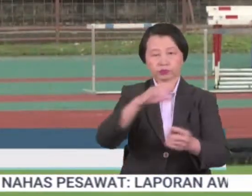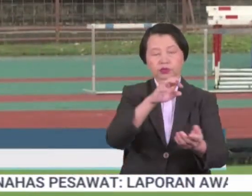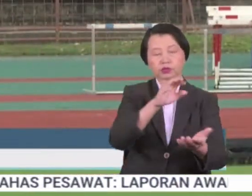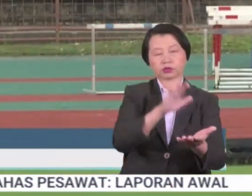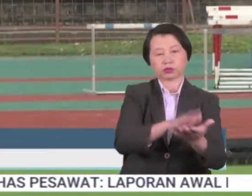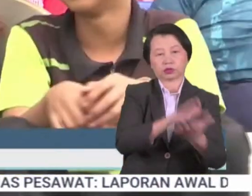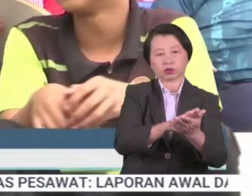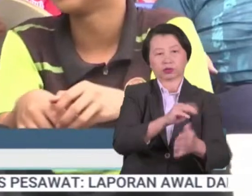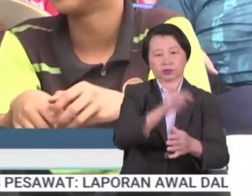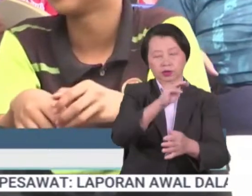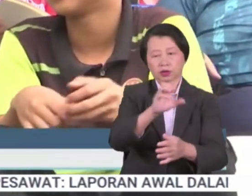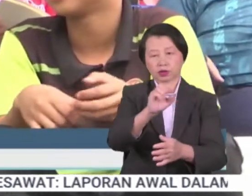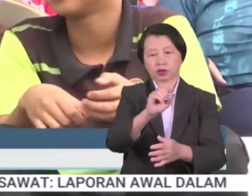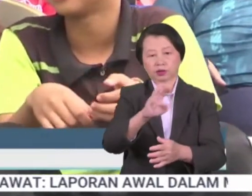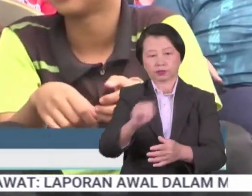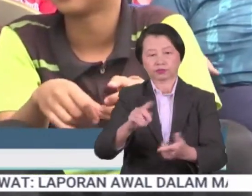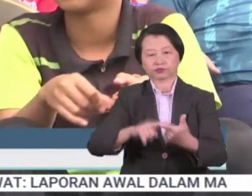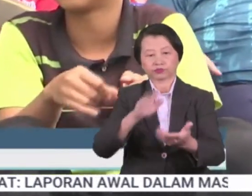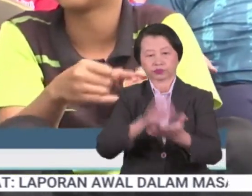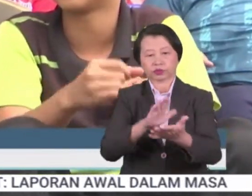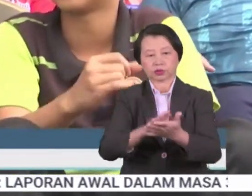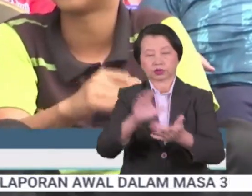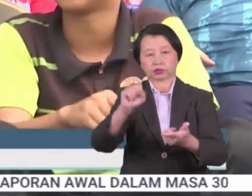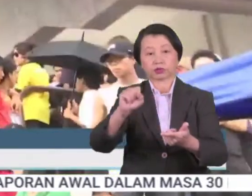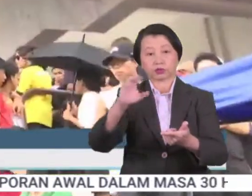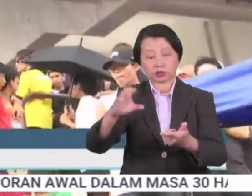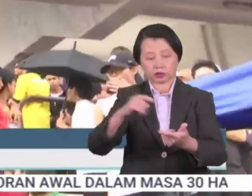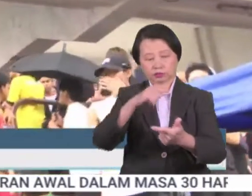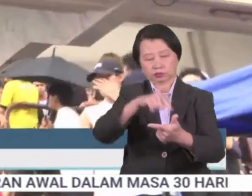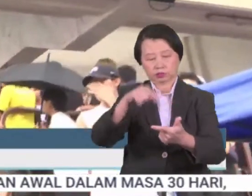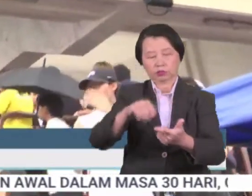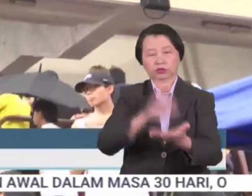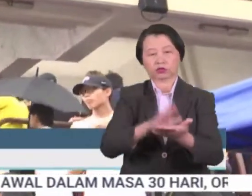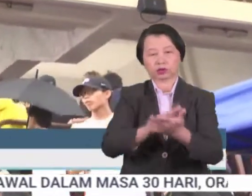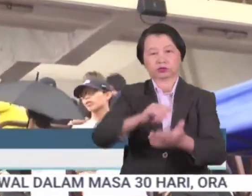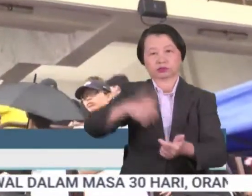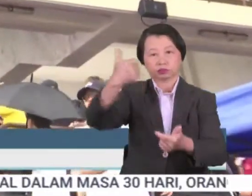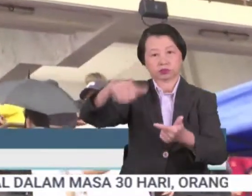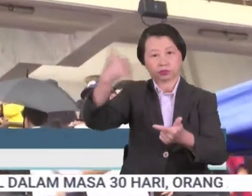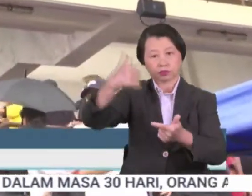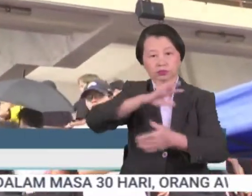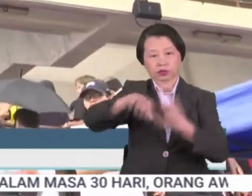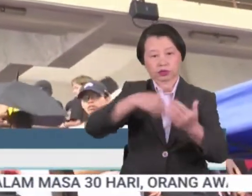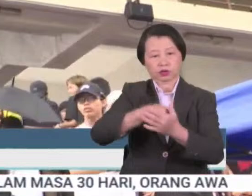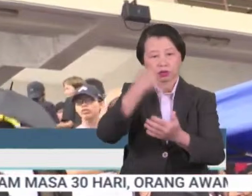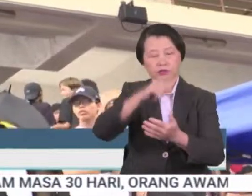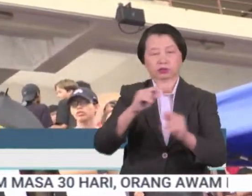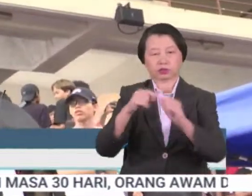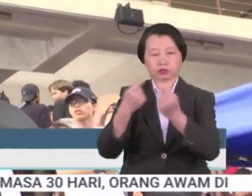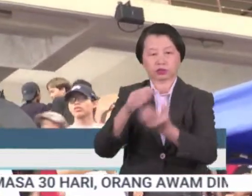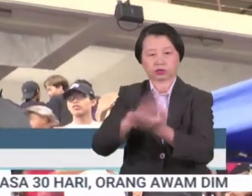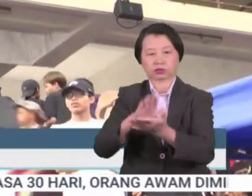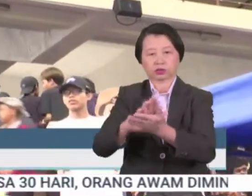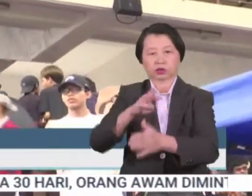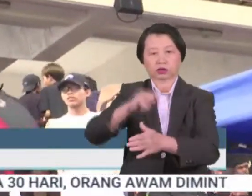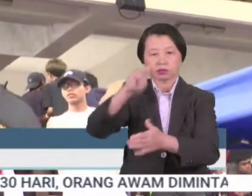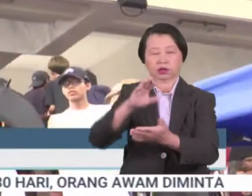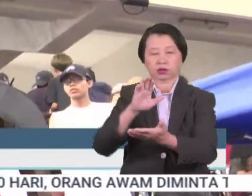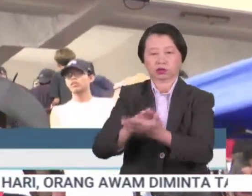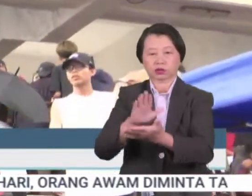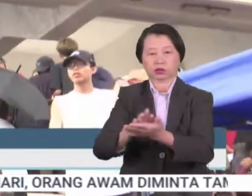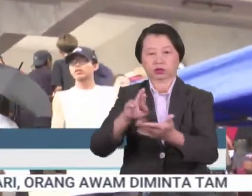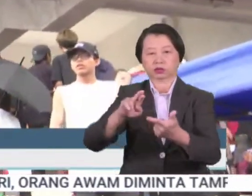SM sungsin dan sjkc St James masing-masing muncul Johan keseluruhan bagi kategori sekolah menengah dan